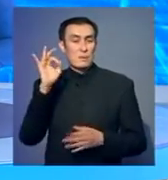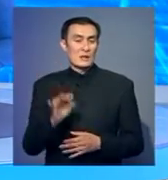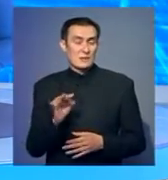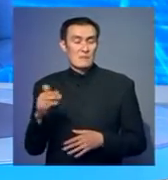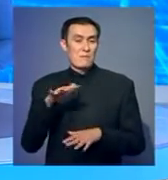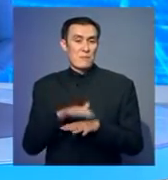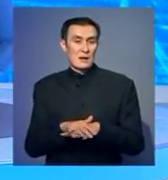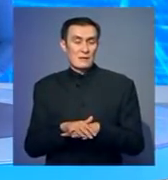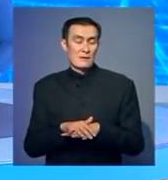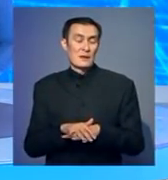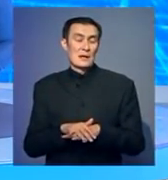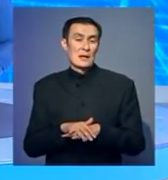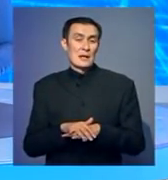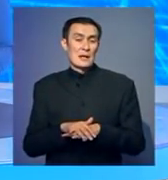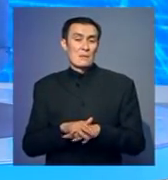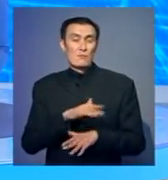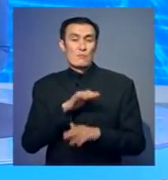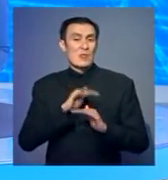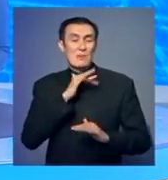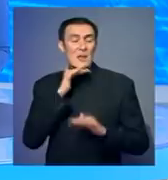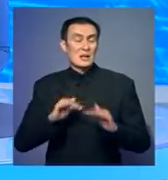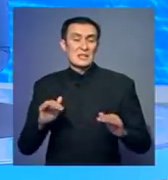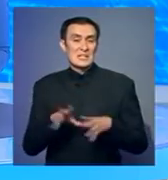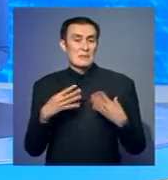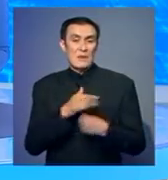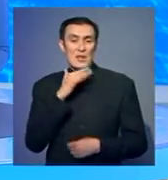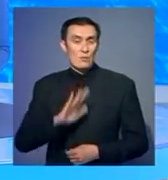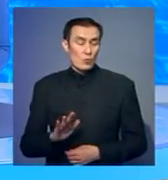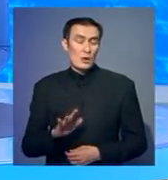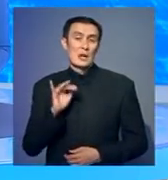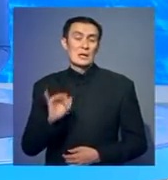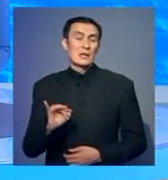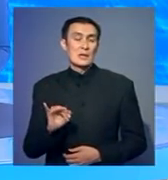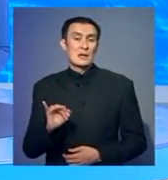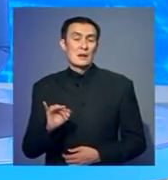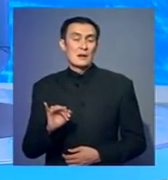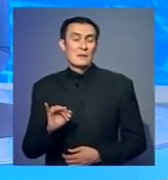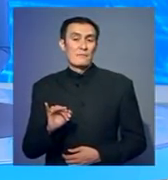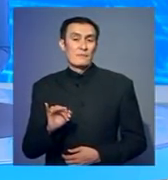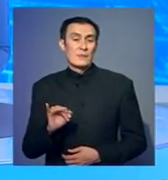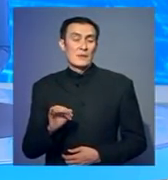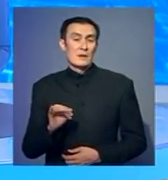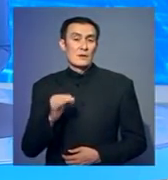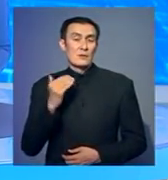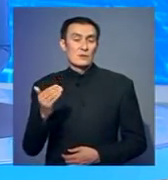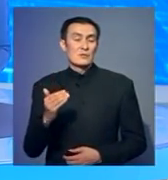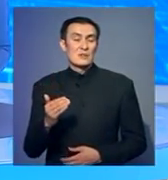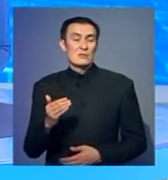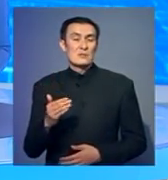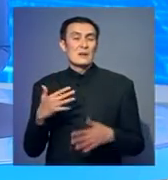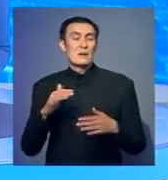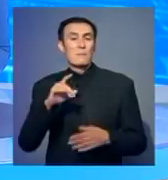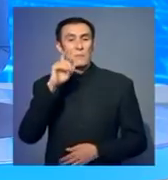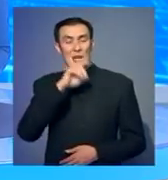банковской системы занимает именно многодетные семьи. Во-первых, они в силу всей их низкой